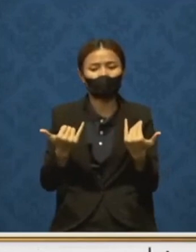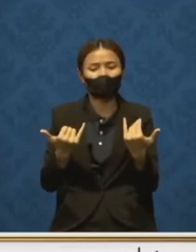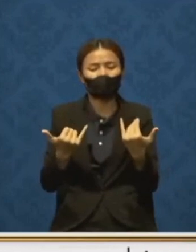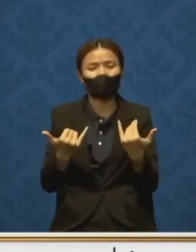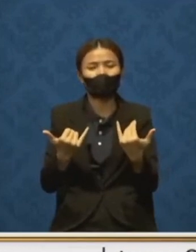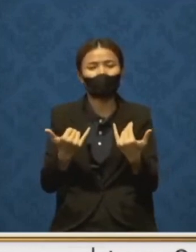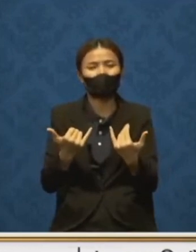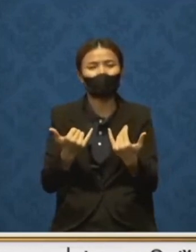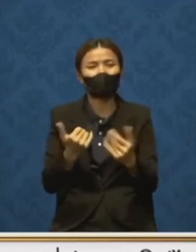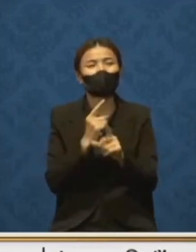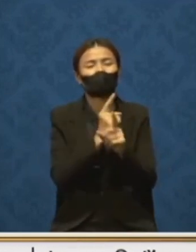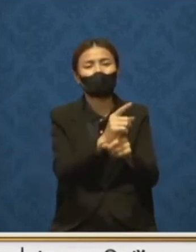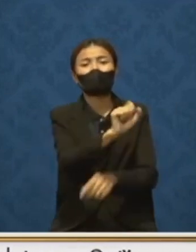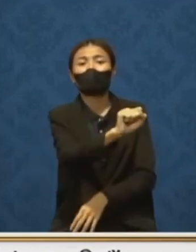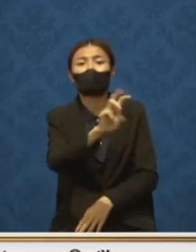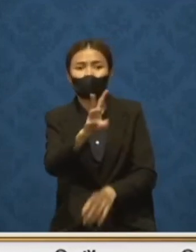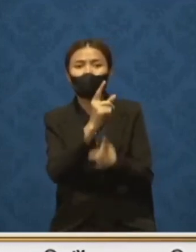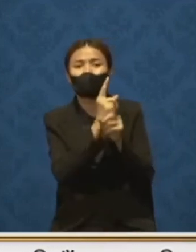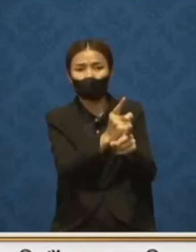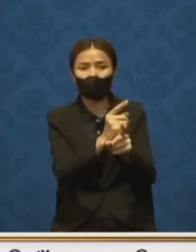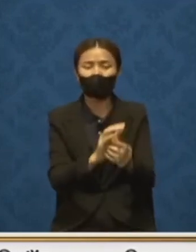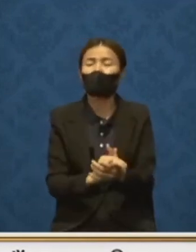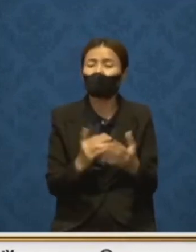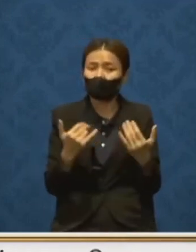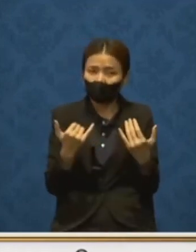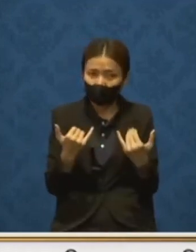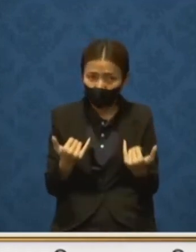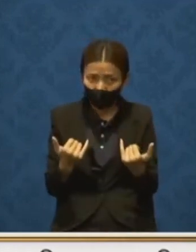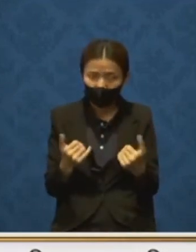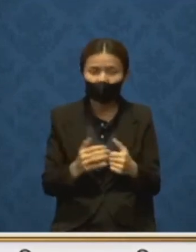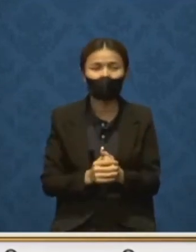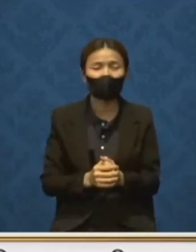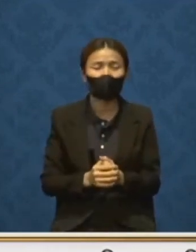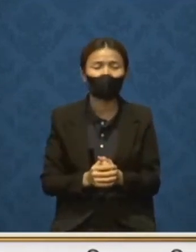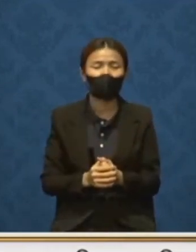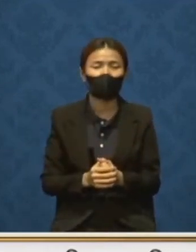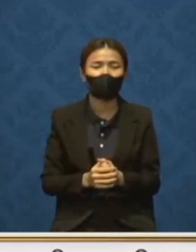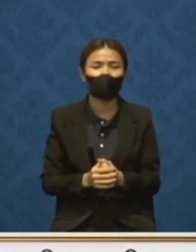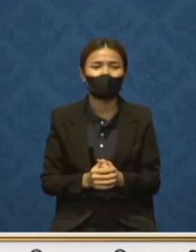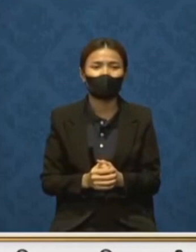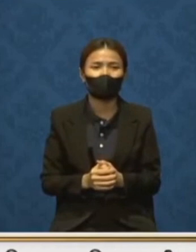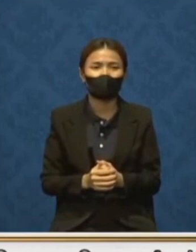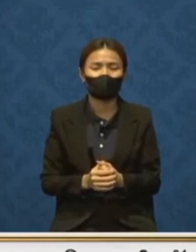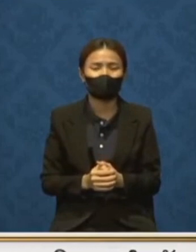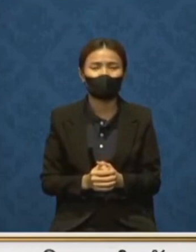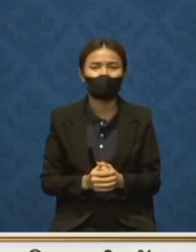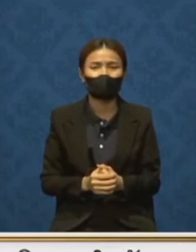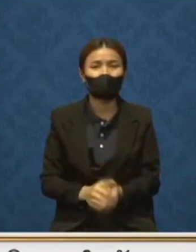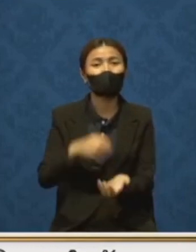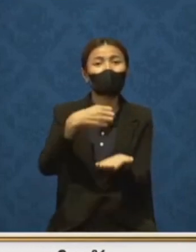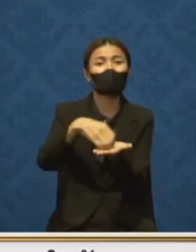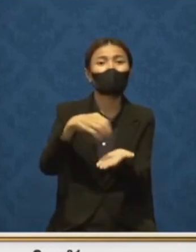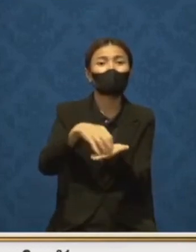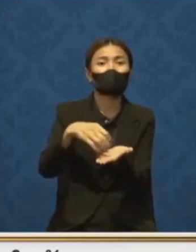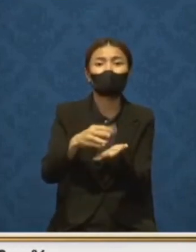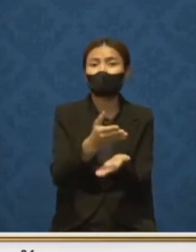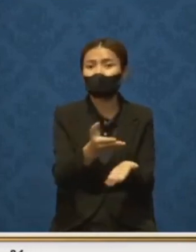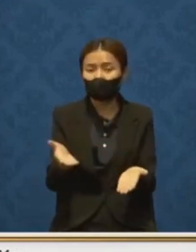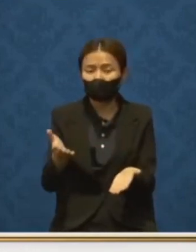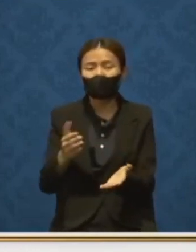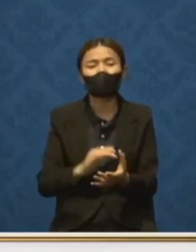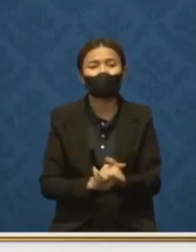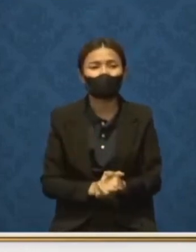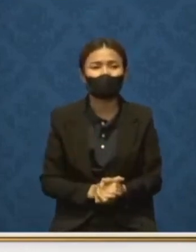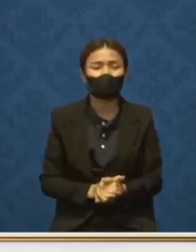ครับประเด็นสุดท้ายที่อยากจะขออนุญาตกลับเรียนเป็นรายงานให้ท่านประธานผ่านไ